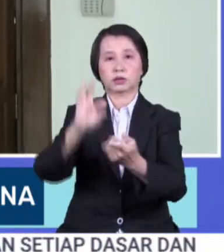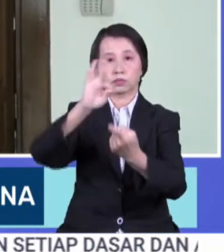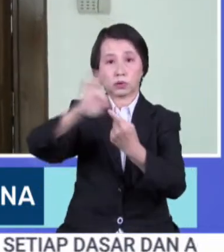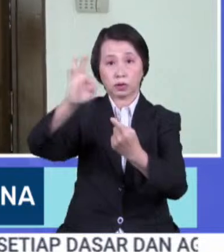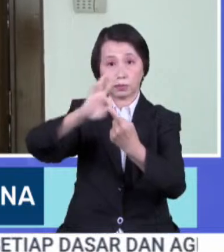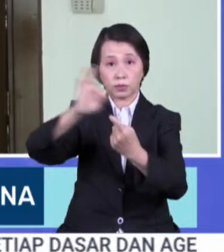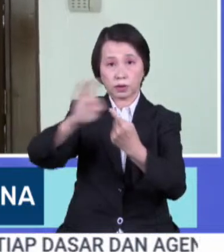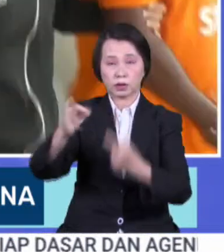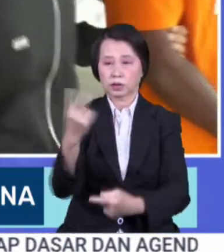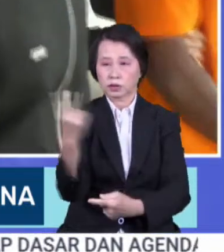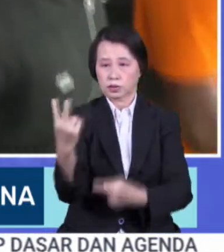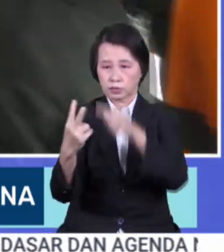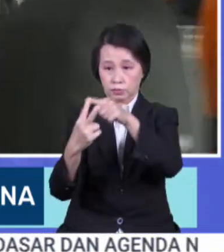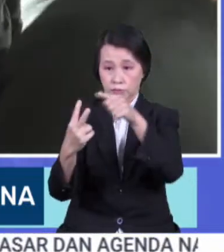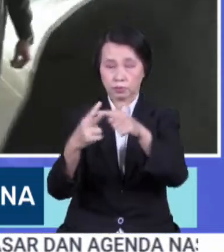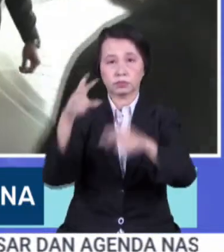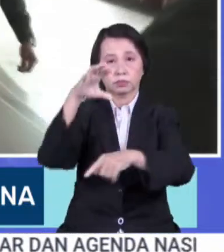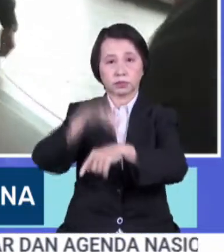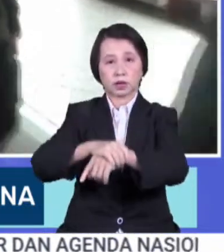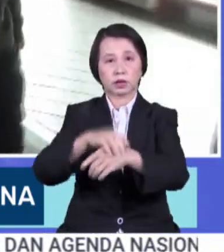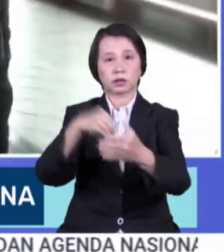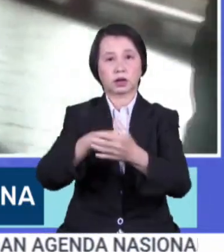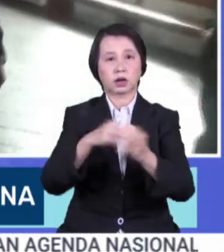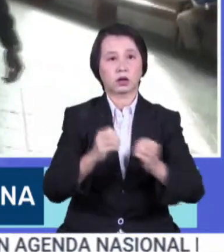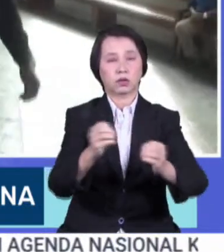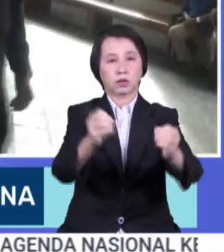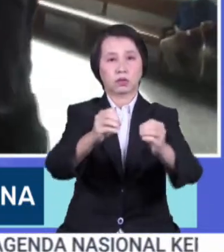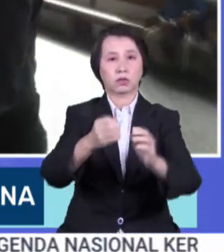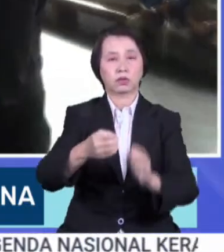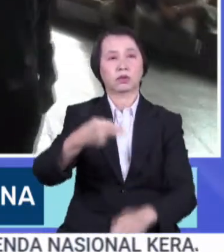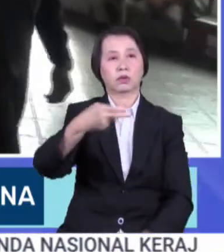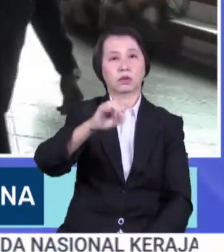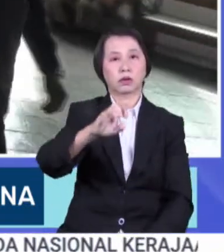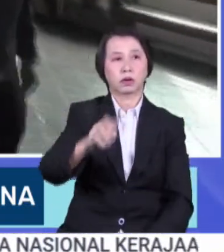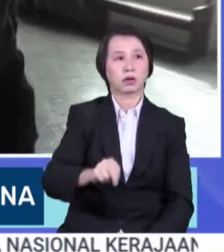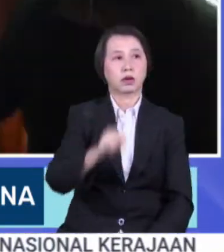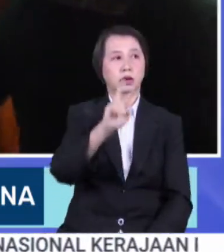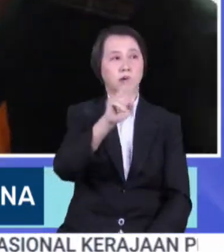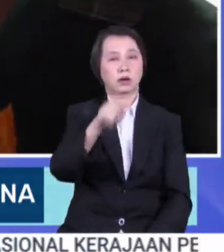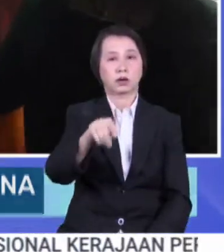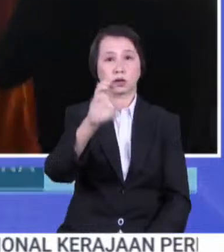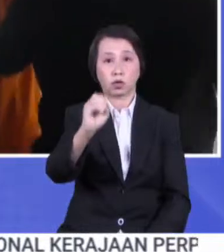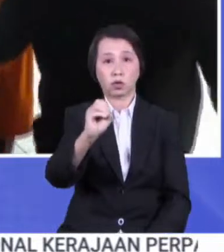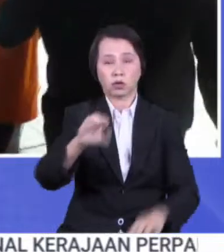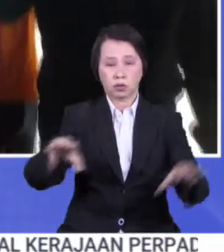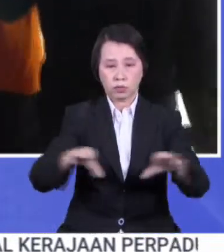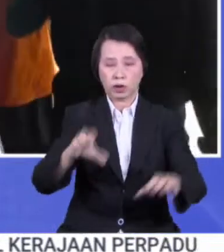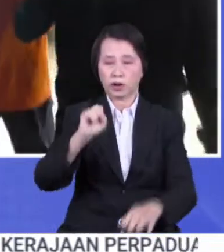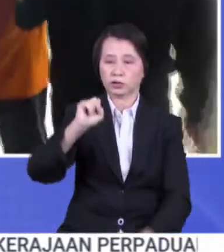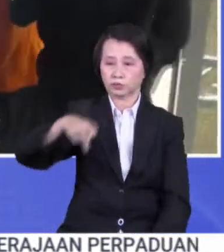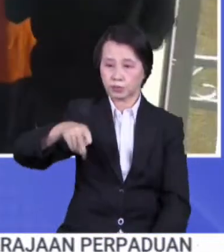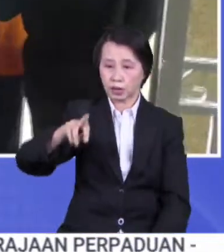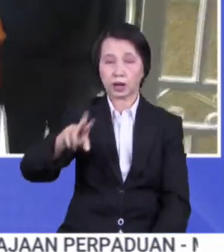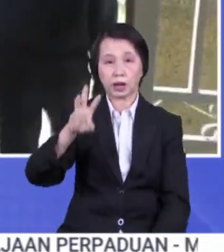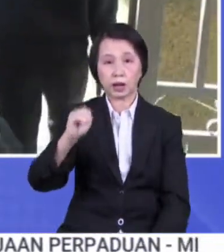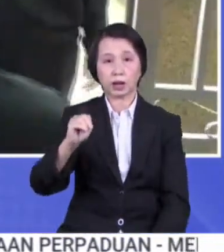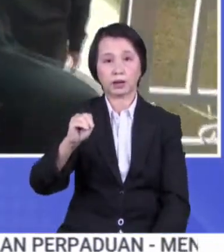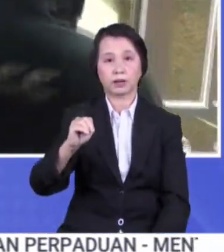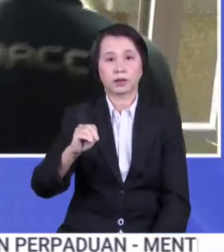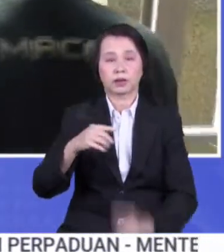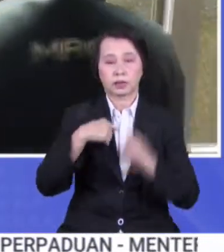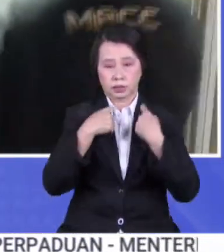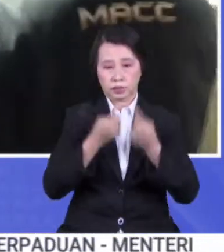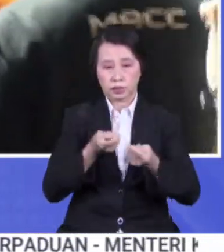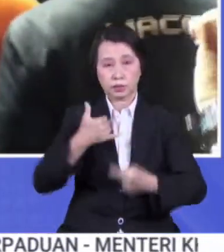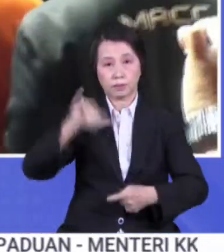Pinang. Kedua-dua mereka ditahan dalam Ops Haya 2.0 yang dijalankan SPRM di seluruh negara sejak